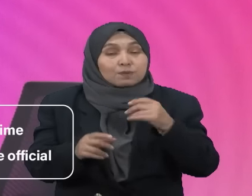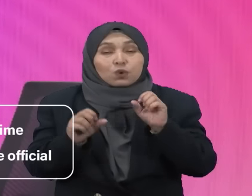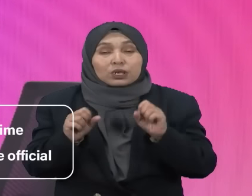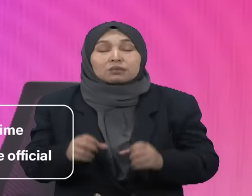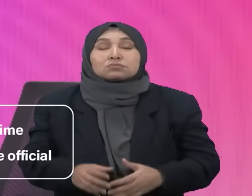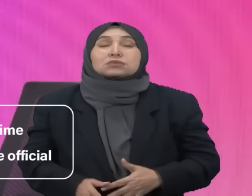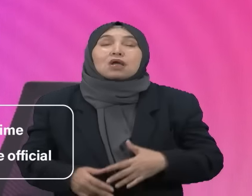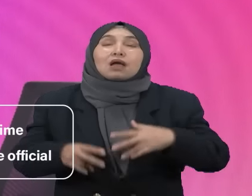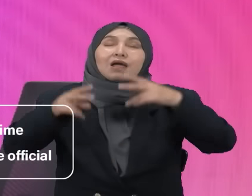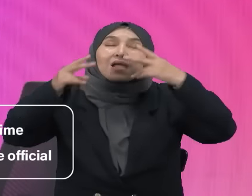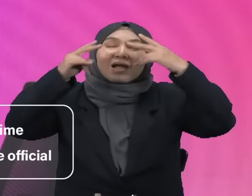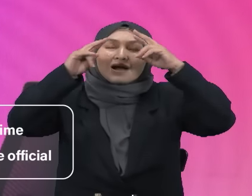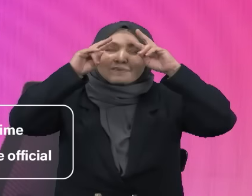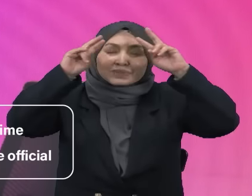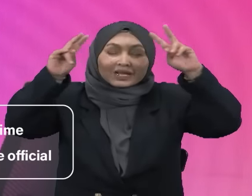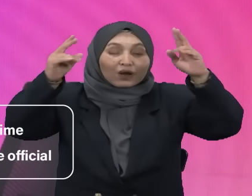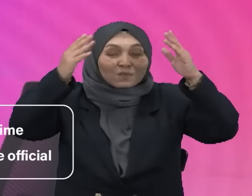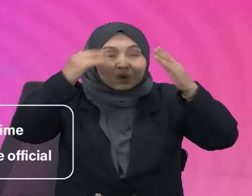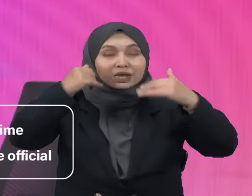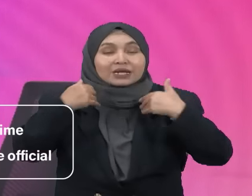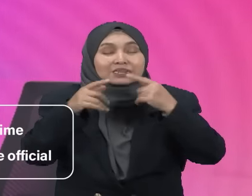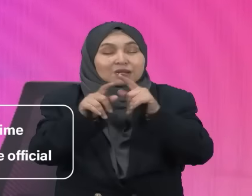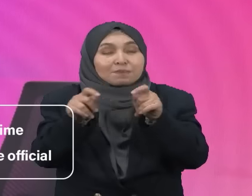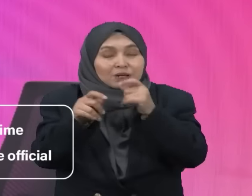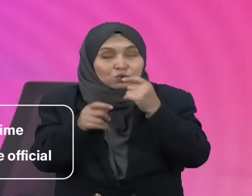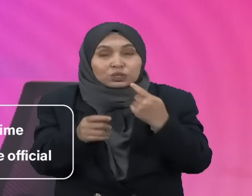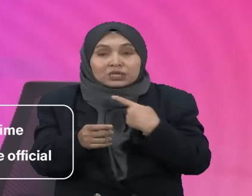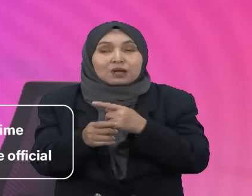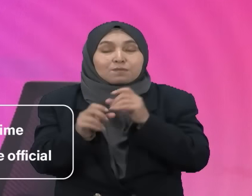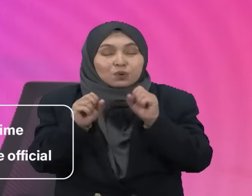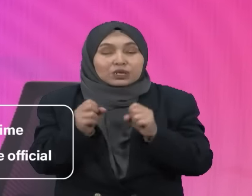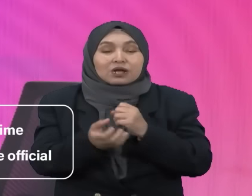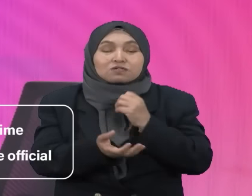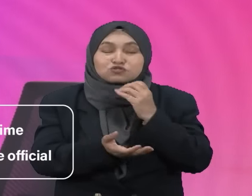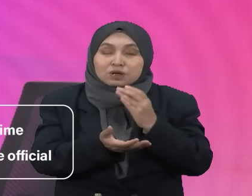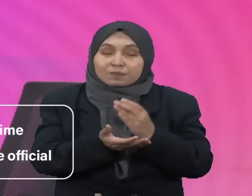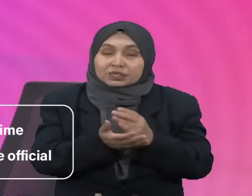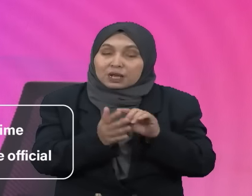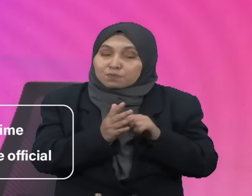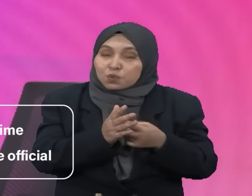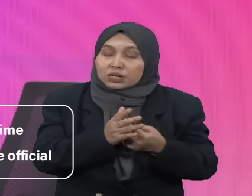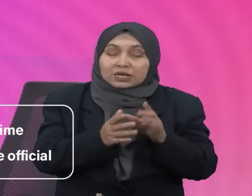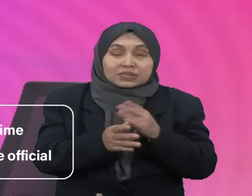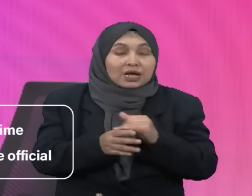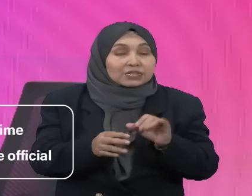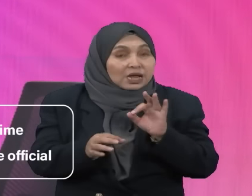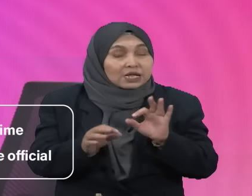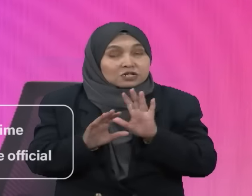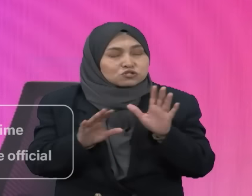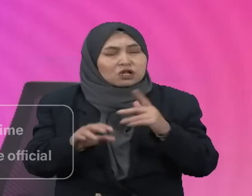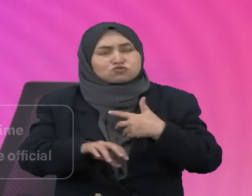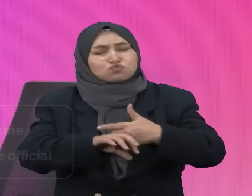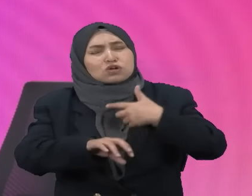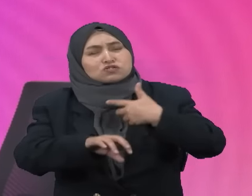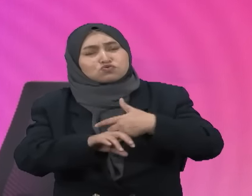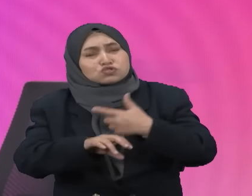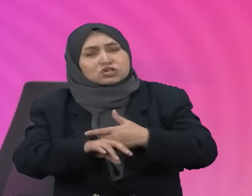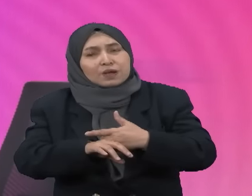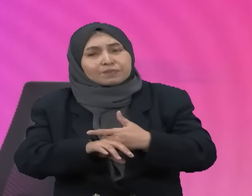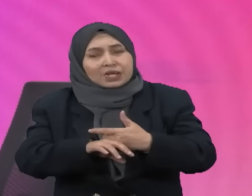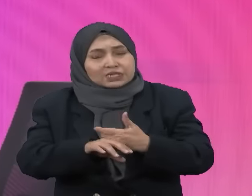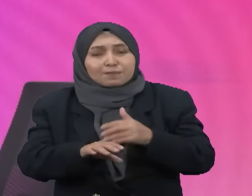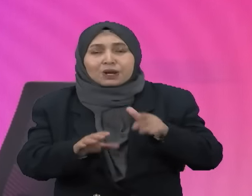menarik lafaz lega lah. Sebab apa? Ada tempat yang kita nak boleh ibtidak mula padanya. Maka jangan susah-susah. Sebelum minyak